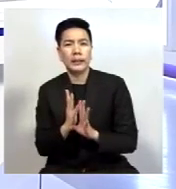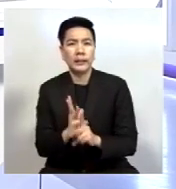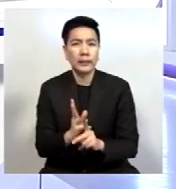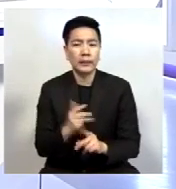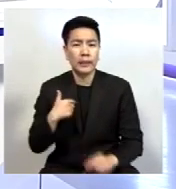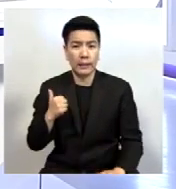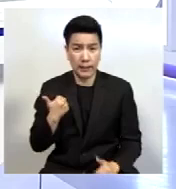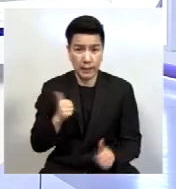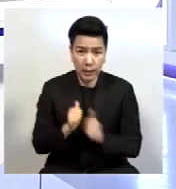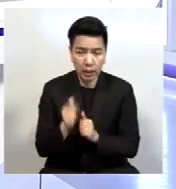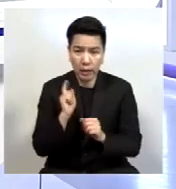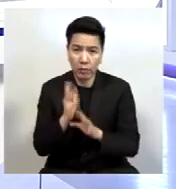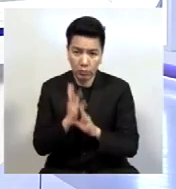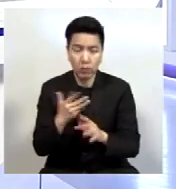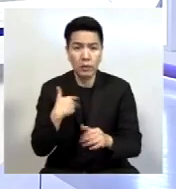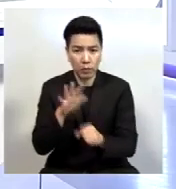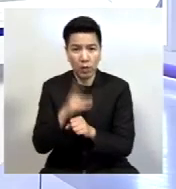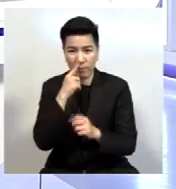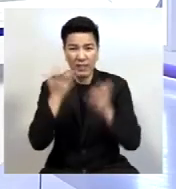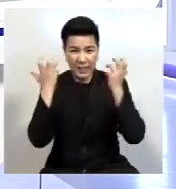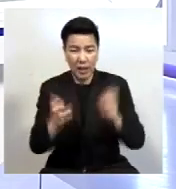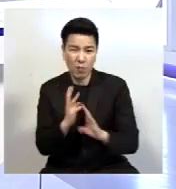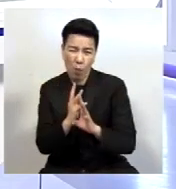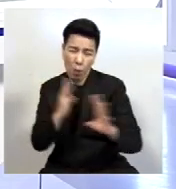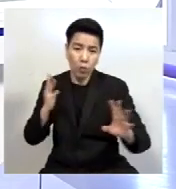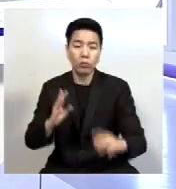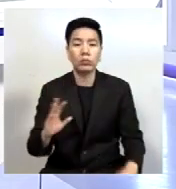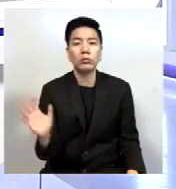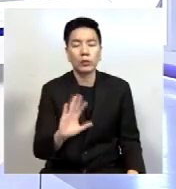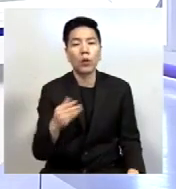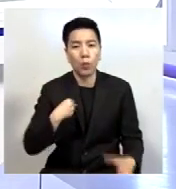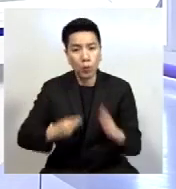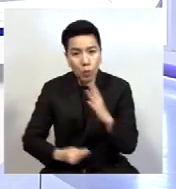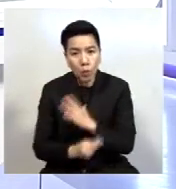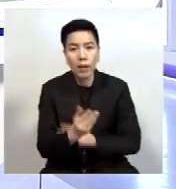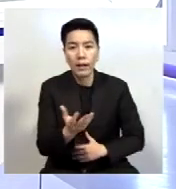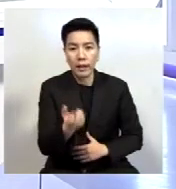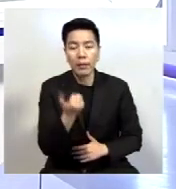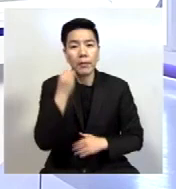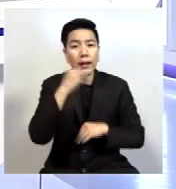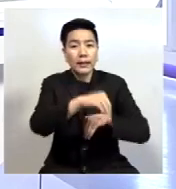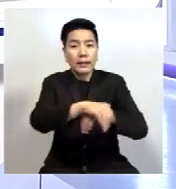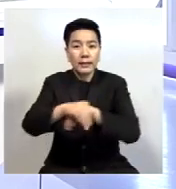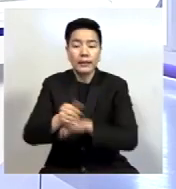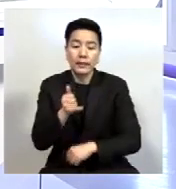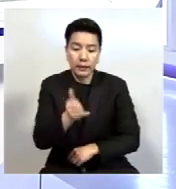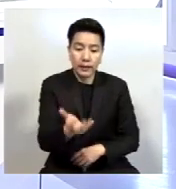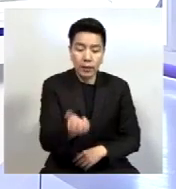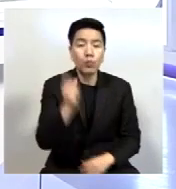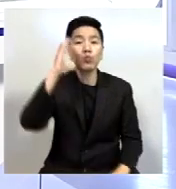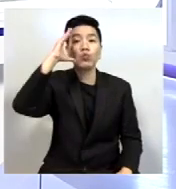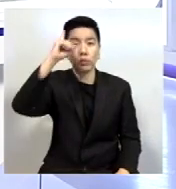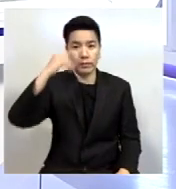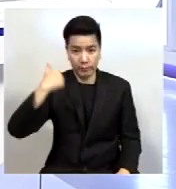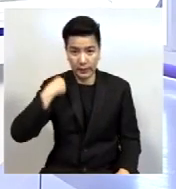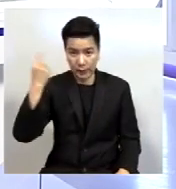คือบรรยากาศคึกคักจริงแต่ว่าก็ยังแบบไม่ได้หนาแน่นจนไม่มีโอกาสที่จะได้ใครที่อยู่ใกล้ๆก็ลองแวะไปดูพรุ่งนี้เขามี